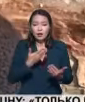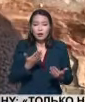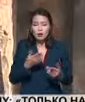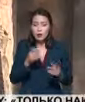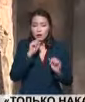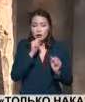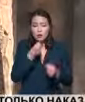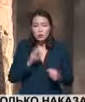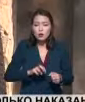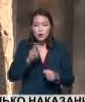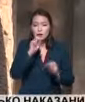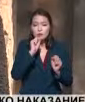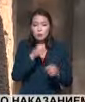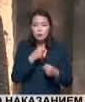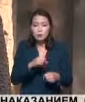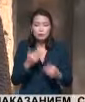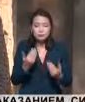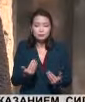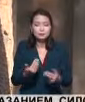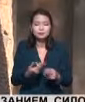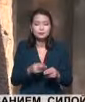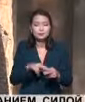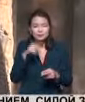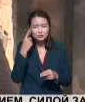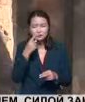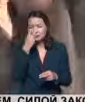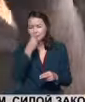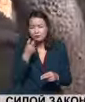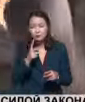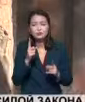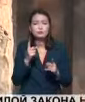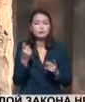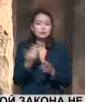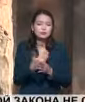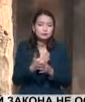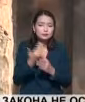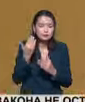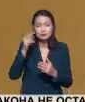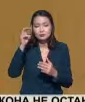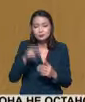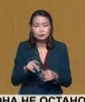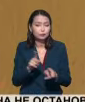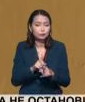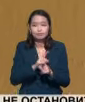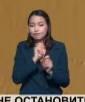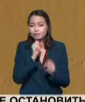в квартиры. Не дай бог какой-нибудь пожар, а не дай бог клопы, нам что делать? Полностью вообще из подъезда выселяться.